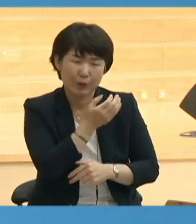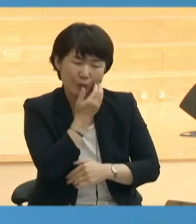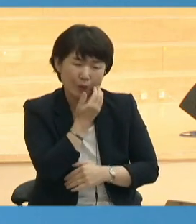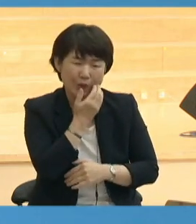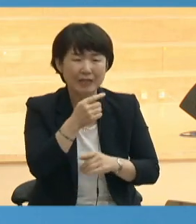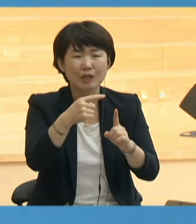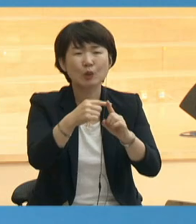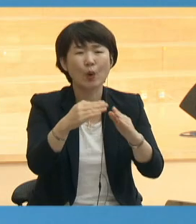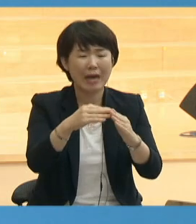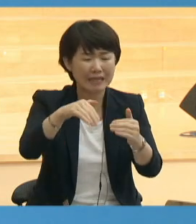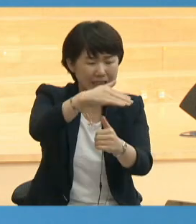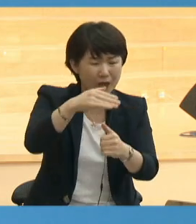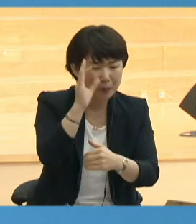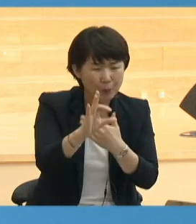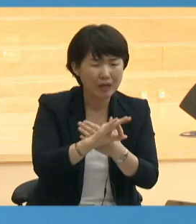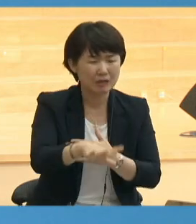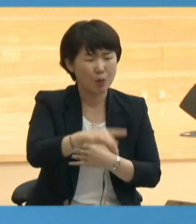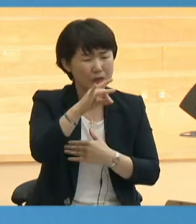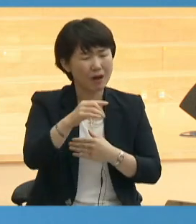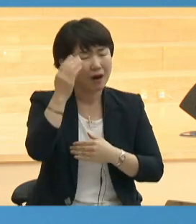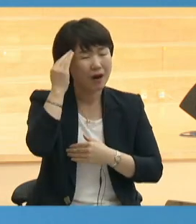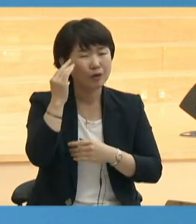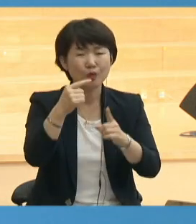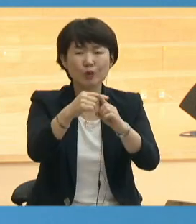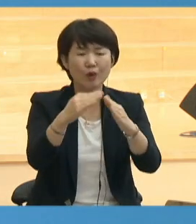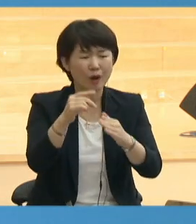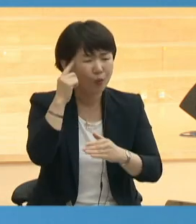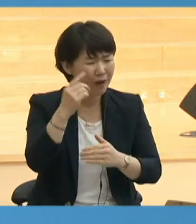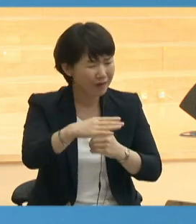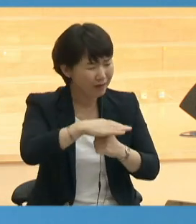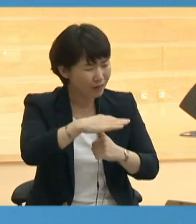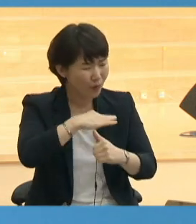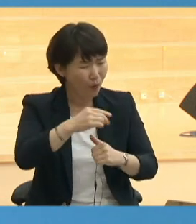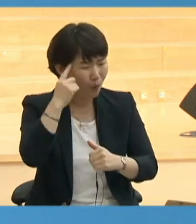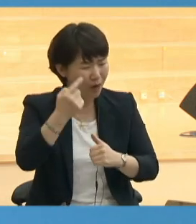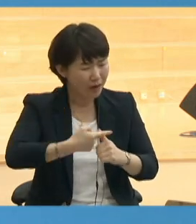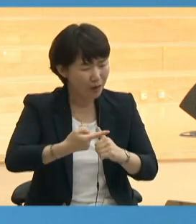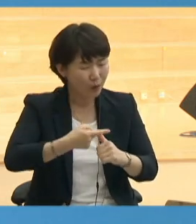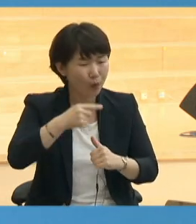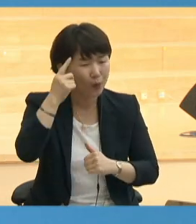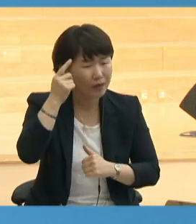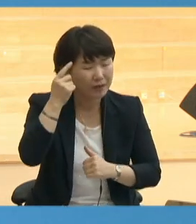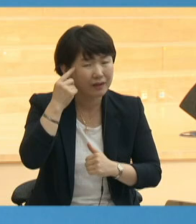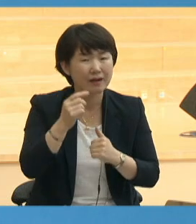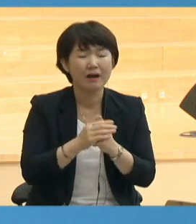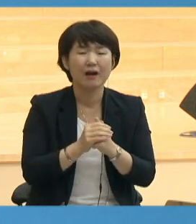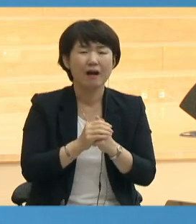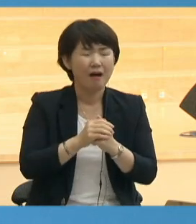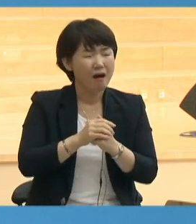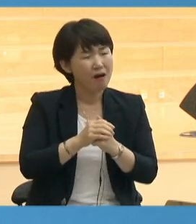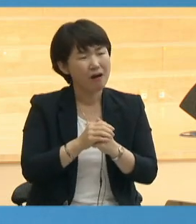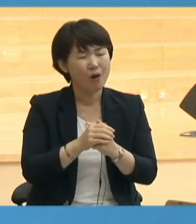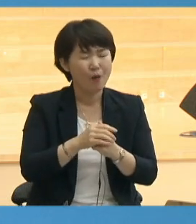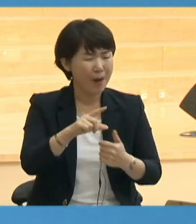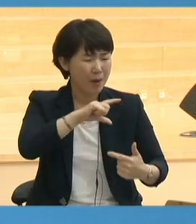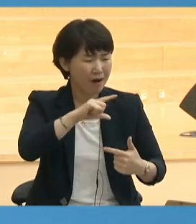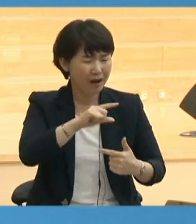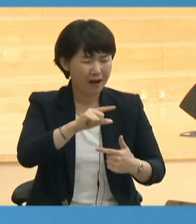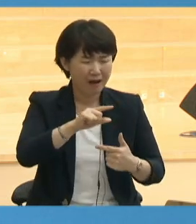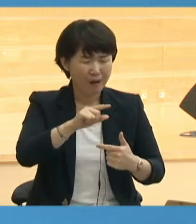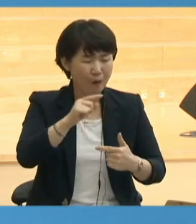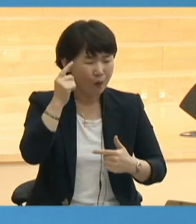처음에는 막 한국교회가 웨이 대접을 받아야 이런 푸대접을 왜 봤냐 이런 명예가 외래 깎여진 야